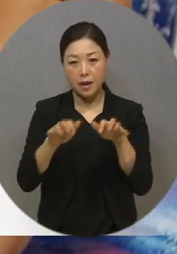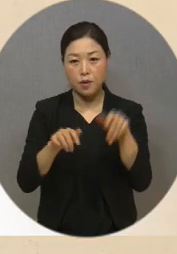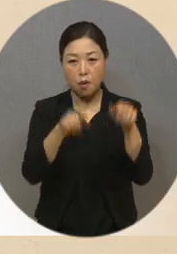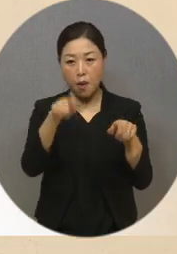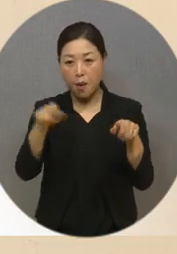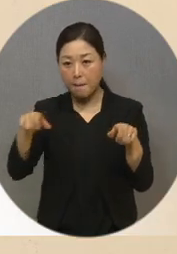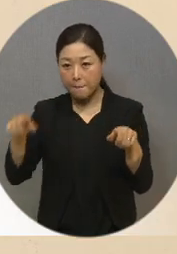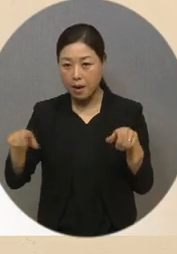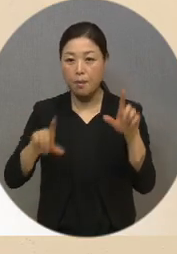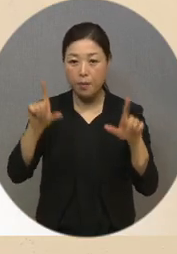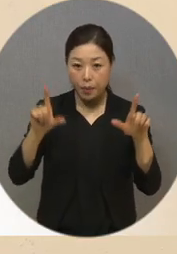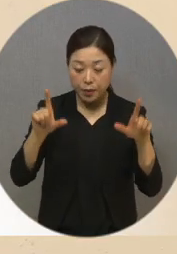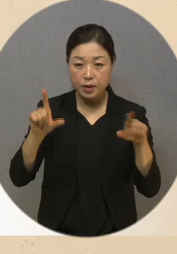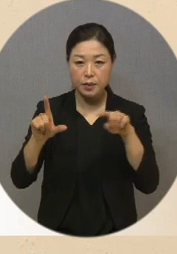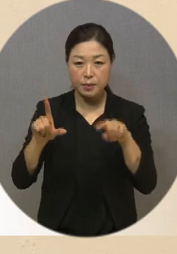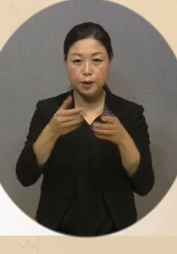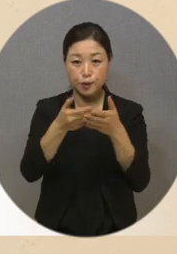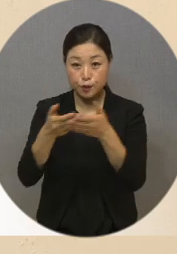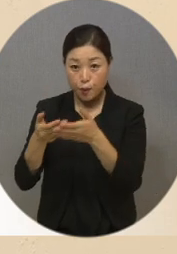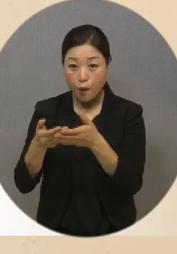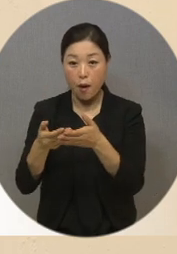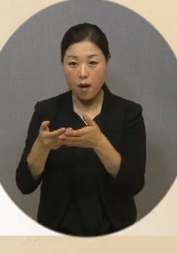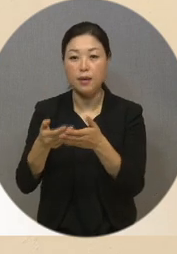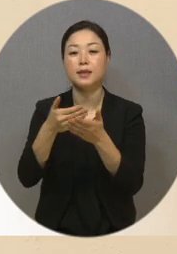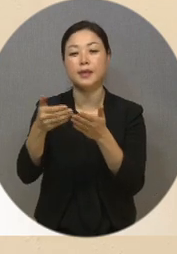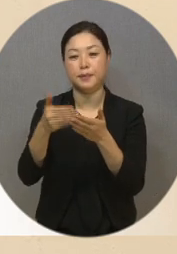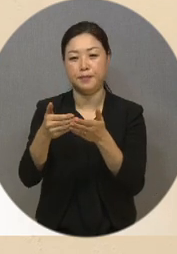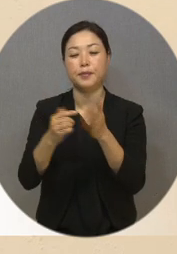건반들이 곳곳에 주요 중심을 이룹니다.